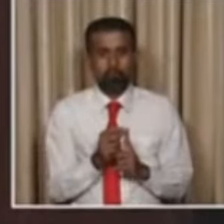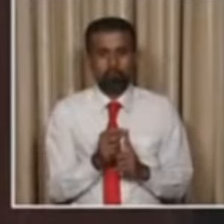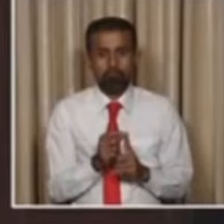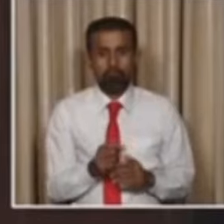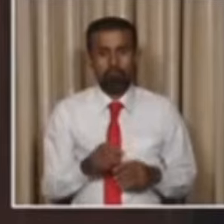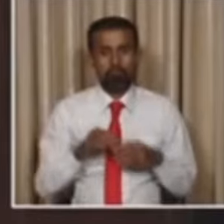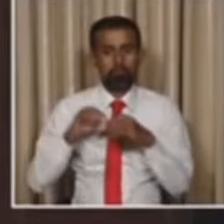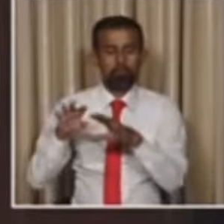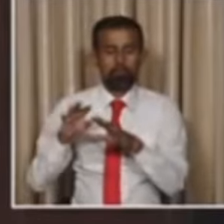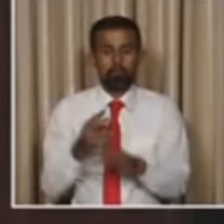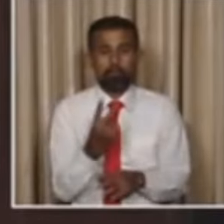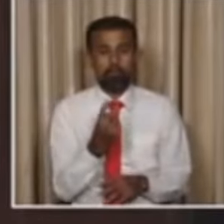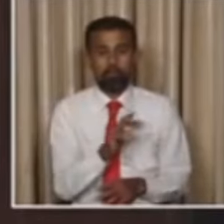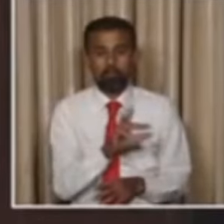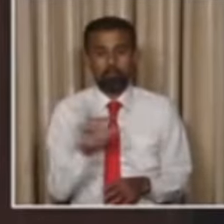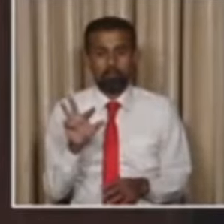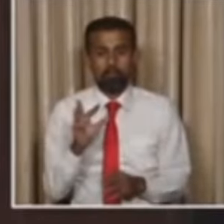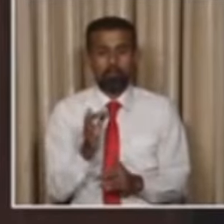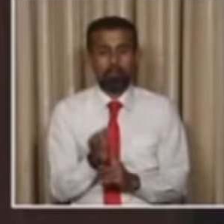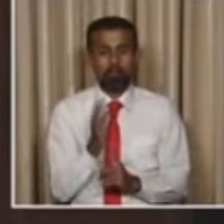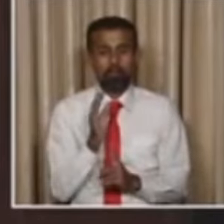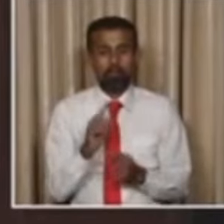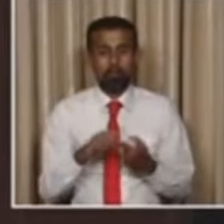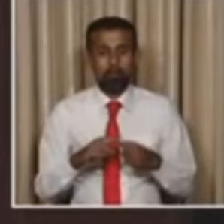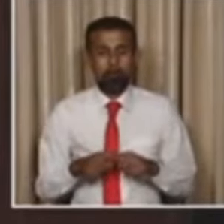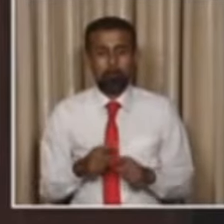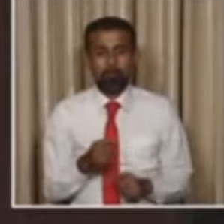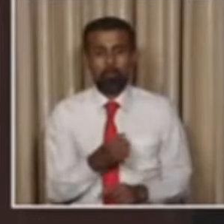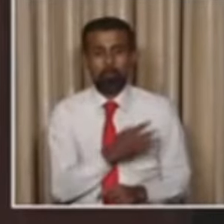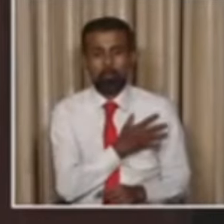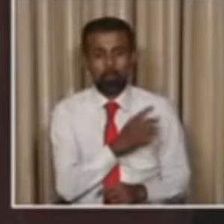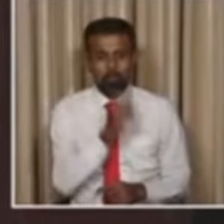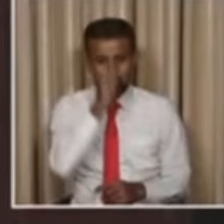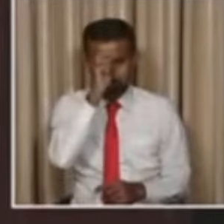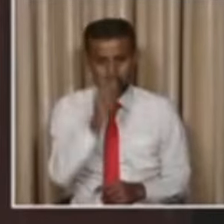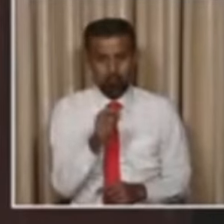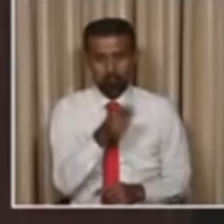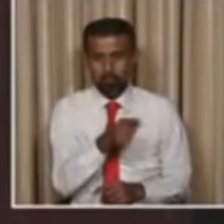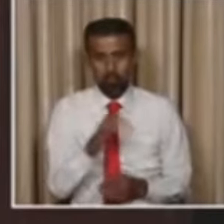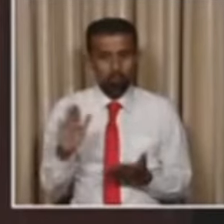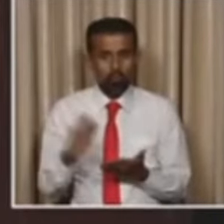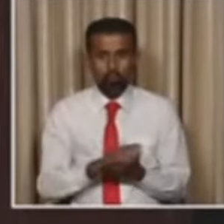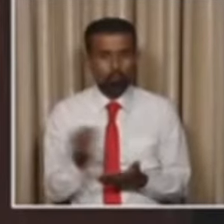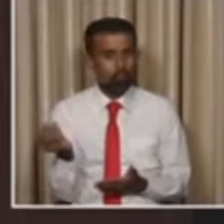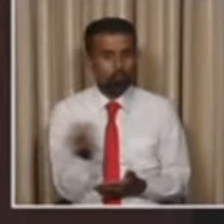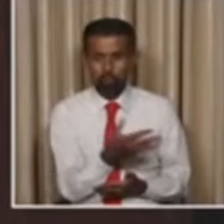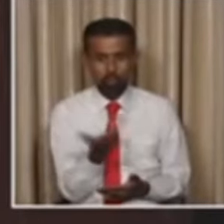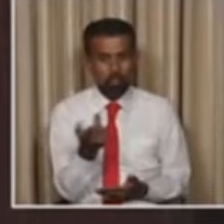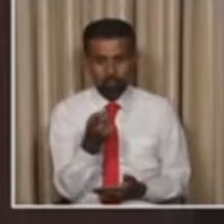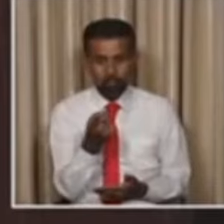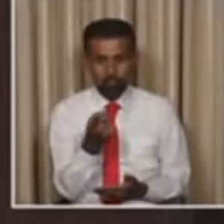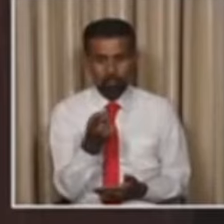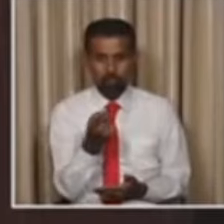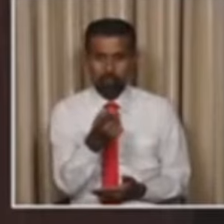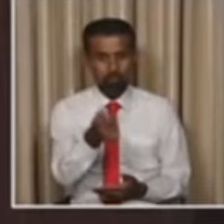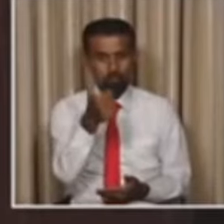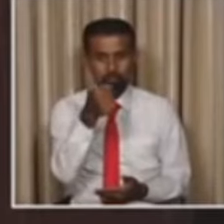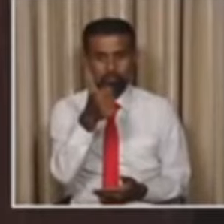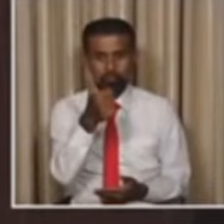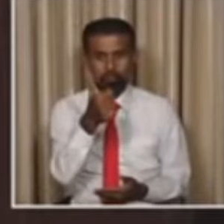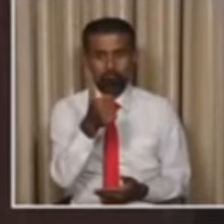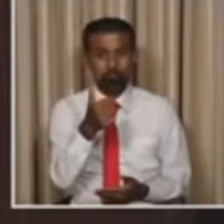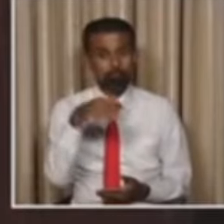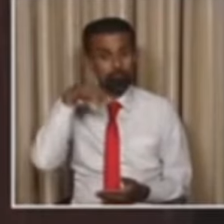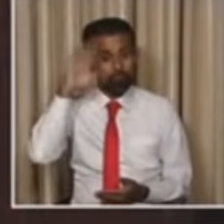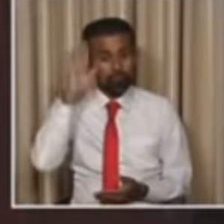දෙනවා. හැබැයි 2019 ජනාධිපතිවරණ වෙලාවේ ගෝඨාභය රාජපක්ෂ මැතිතුමාට නෙමෙයි එතුමා සහයෝගය දෙන්න ක්‍රියාත්මක කරේ. එතකොට හොඳයි ඔබතුමාලට. එතුමා එදා